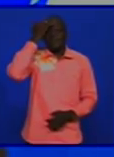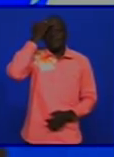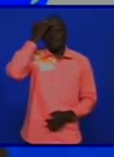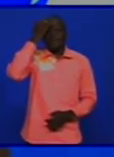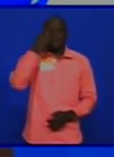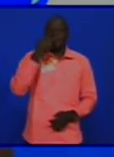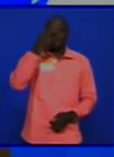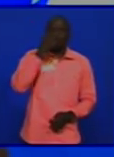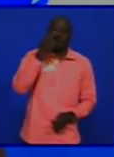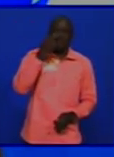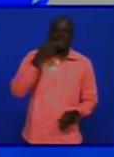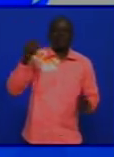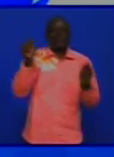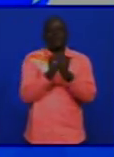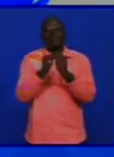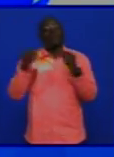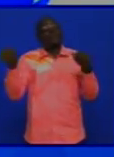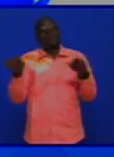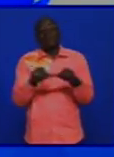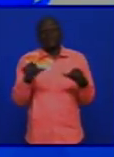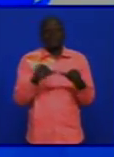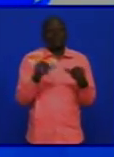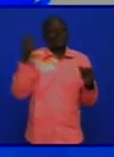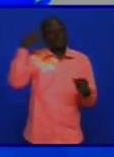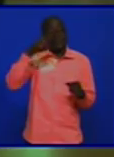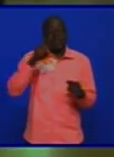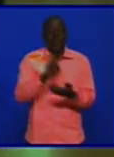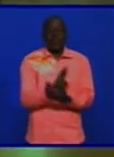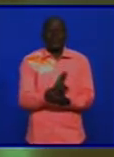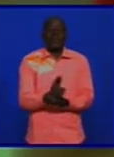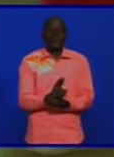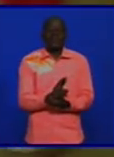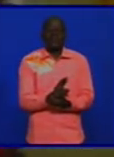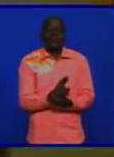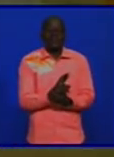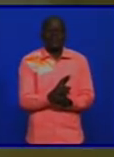couronnée d'attestation. Konsoun Koulibaly, Maxime Zongo.